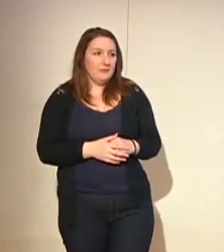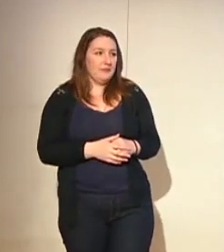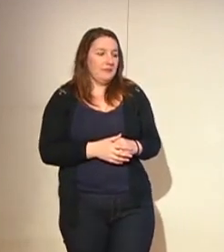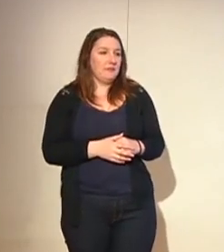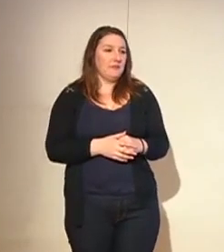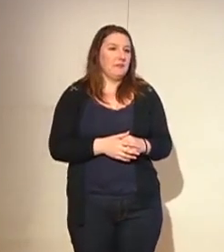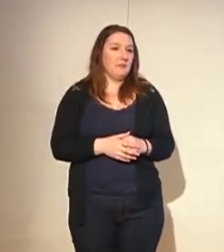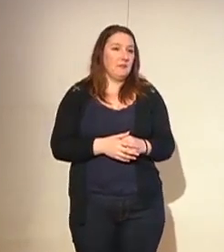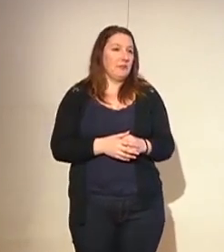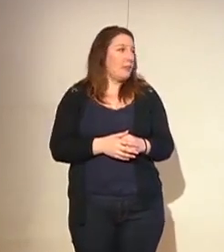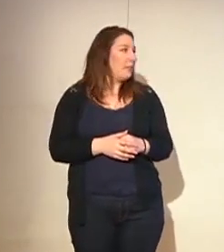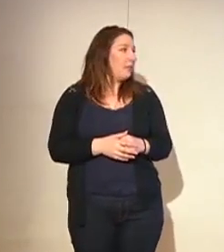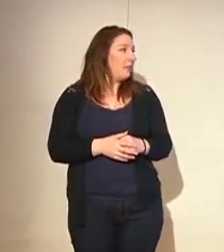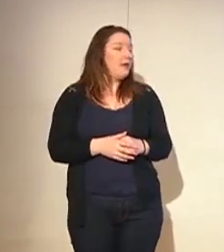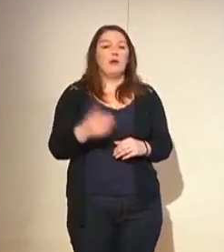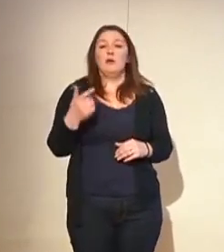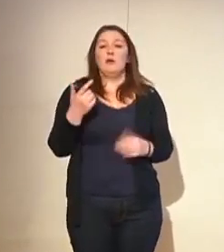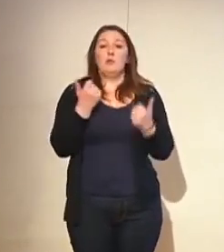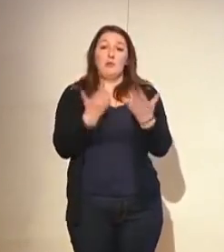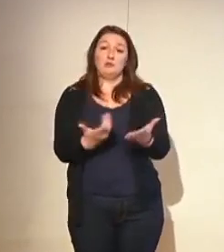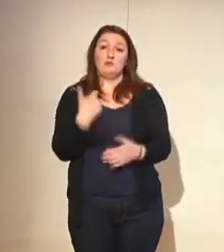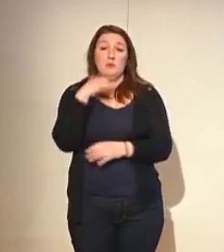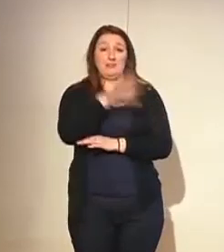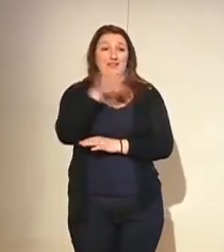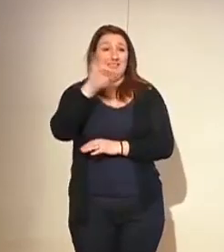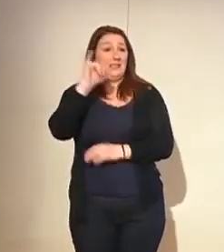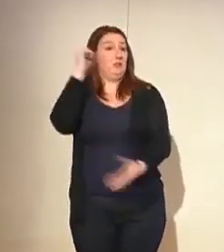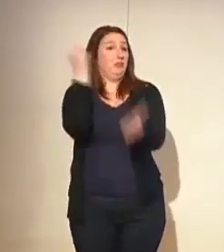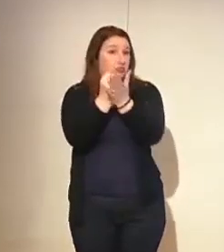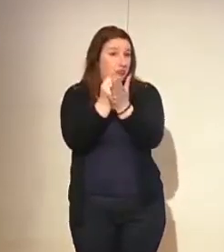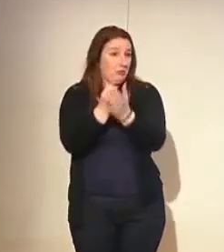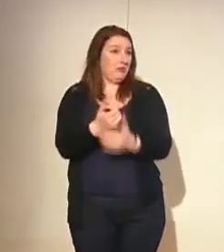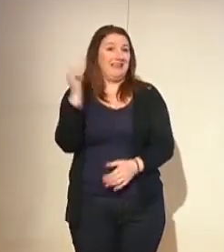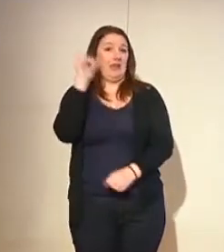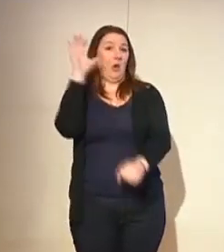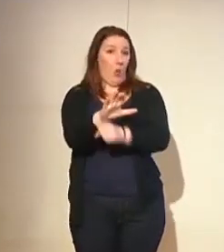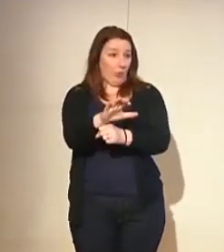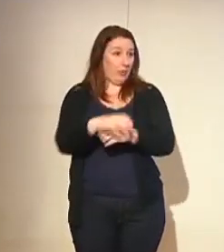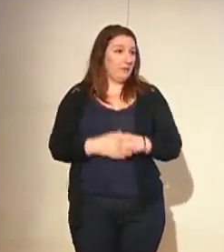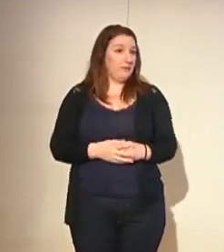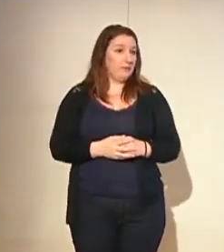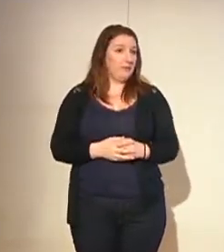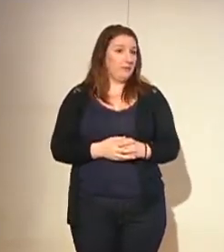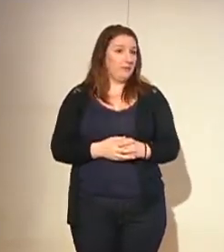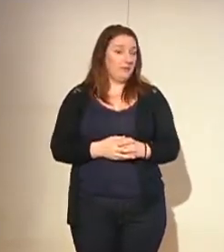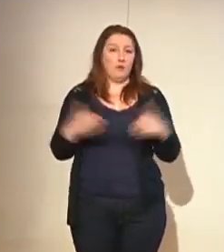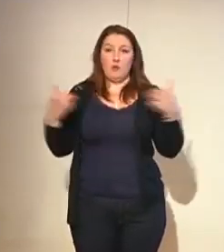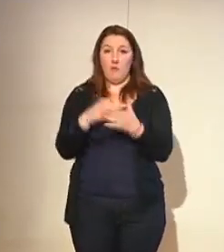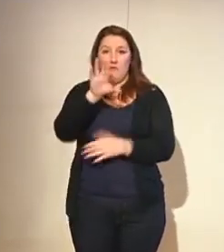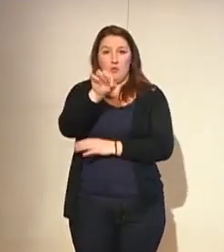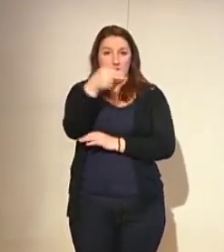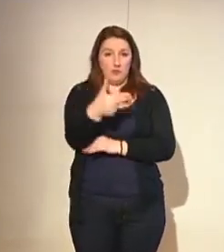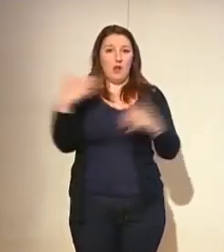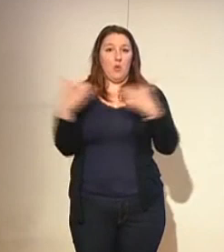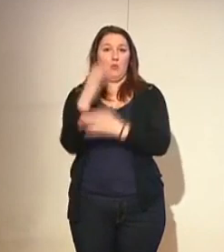bien labération numéro 55 qui est pour très bien qui est contre groupe Front national et le